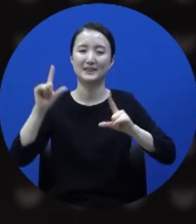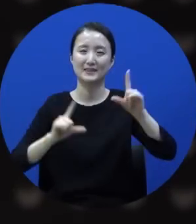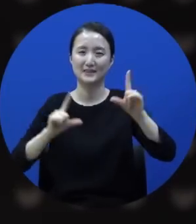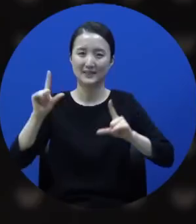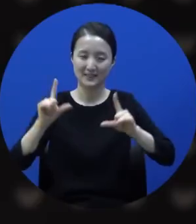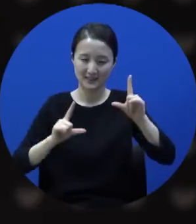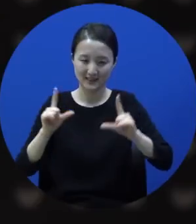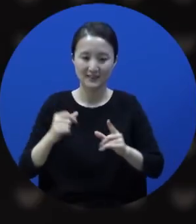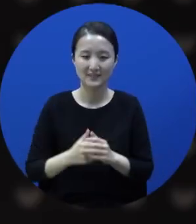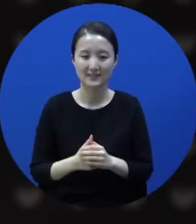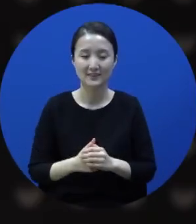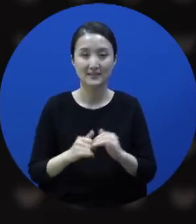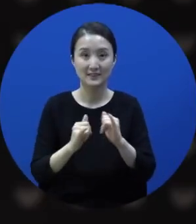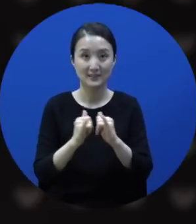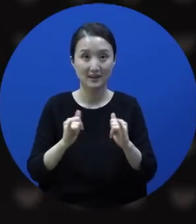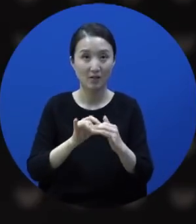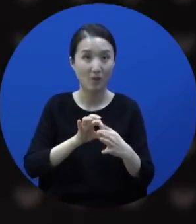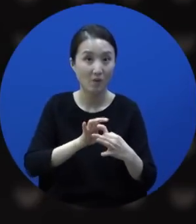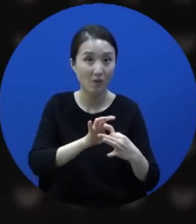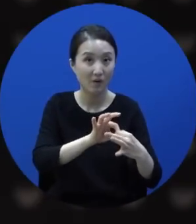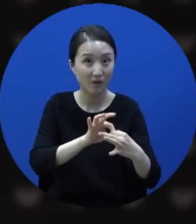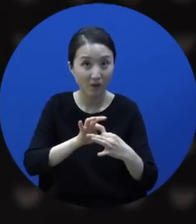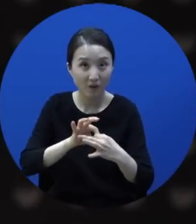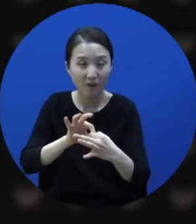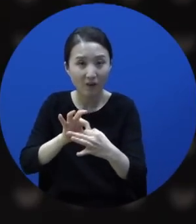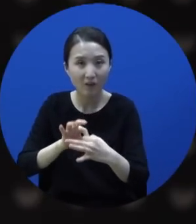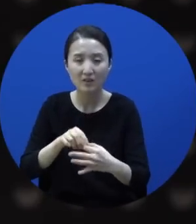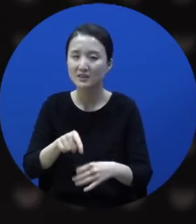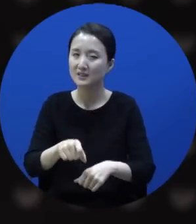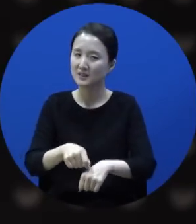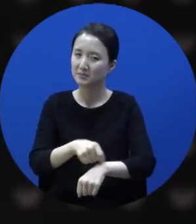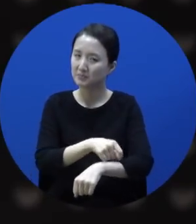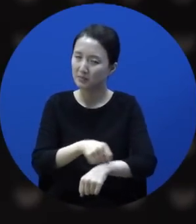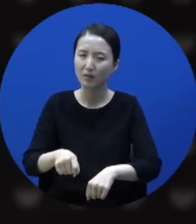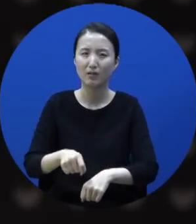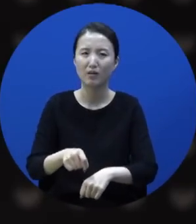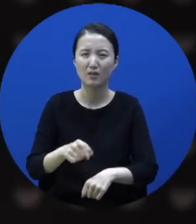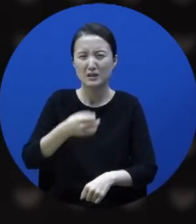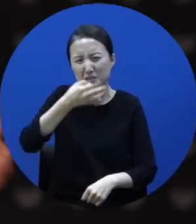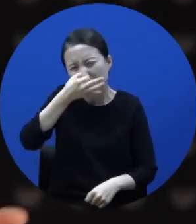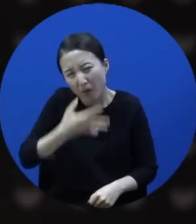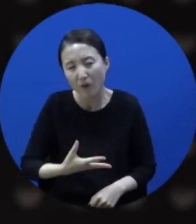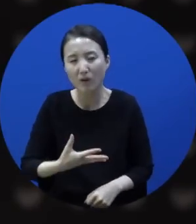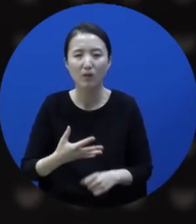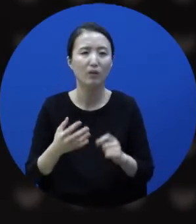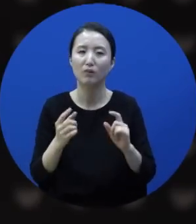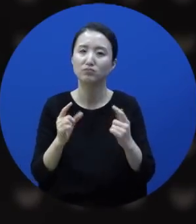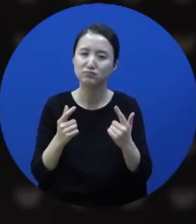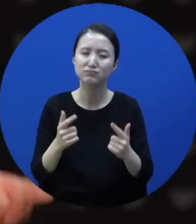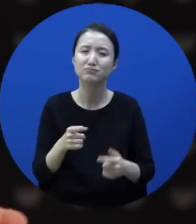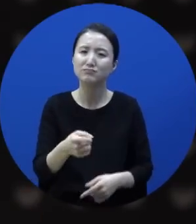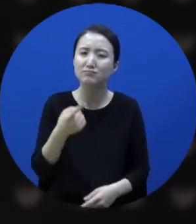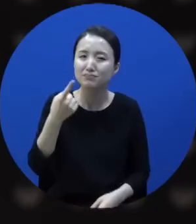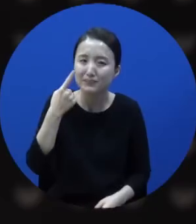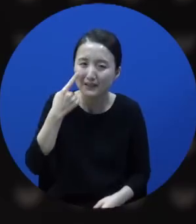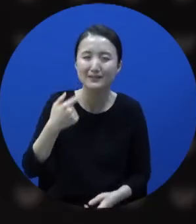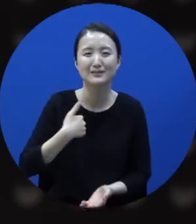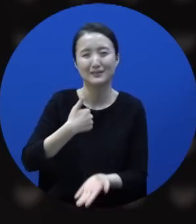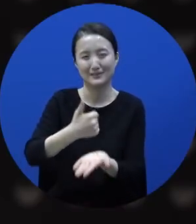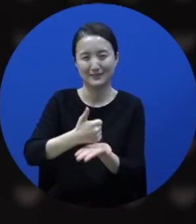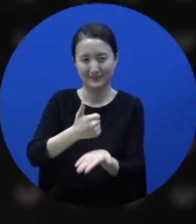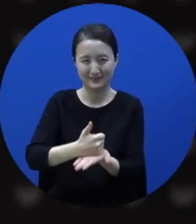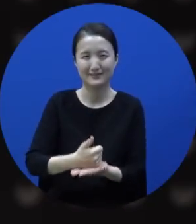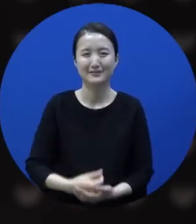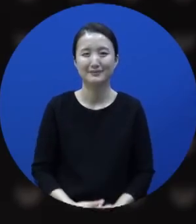만들어주더라고요. 그래서 여러분들도 관계를 맺는다는 거 특별한 게 아니고 돈이 많이 드는 게 아니고 이렇게